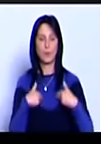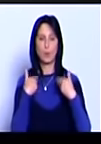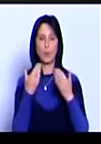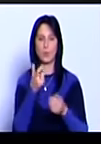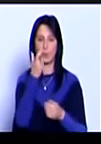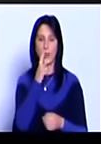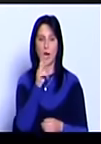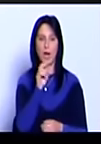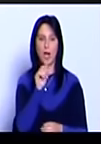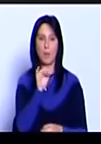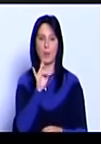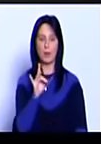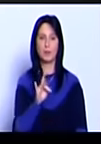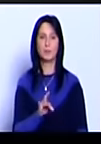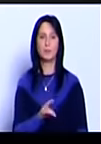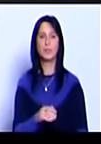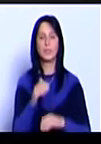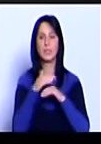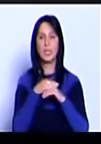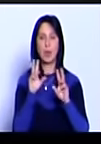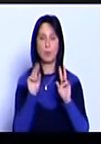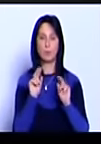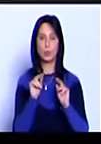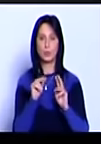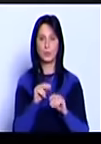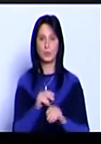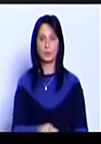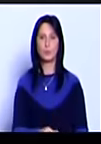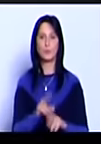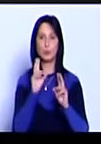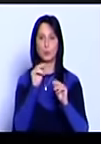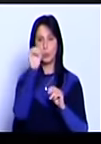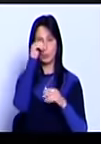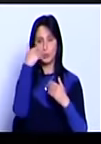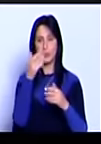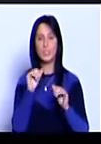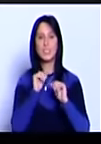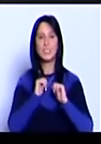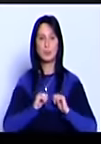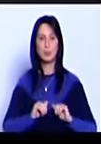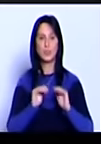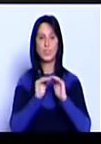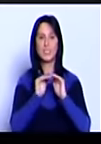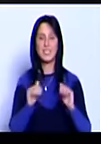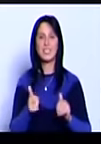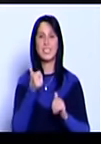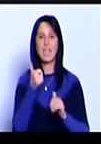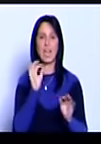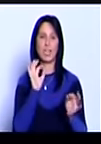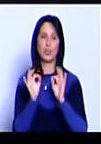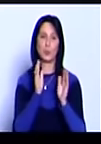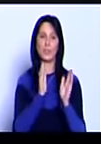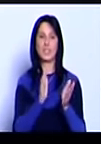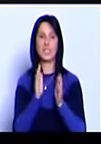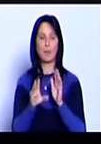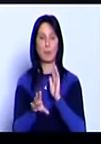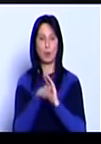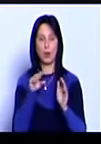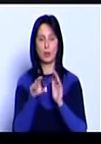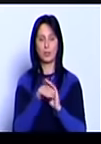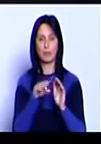მაგასალმებით ბატონო კახაბერ. სალამ მშვიდობისა, მშვიდობა მოგცეთ ღმერთმას, სიმშვიდე, სიწყნარე, კარგი, ნორმალური, სტაბილური